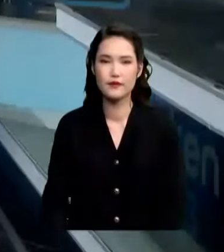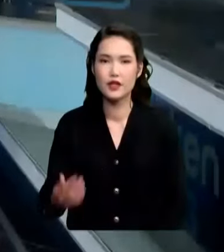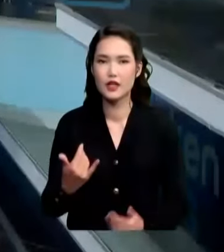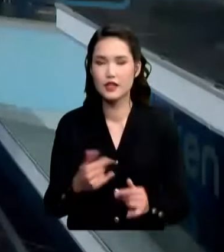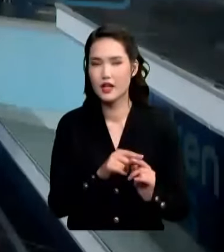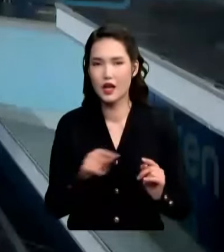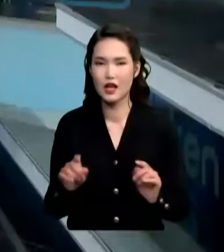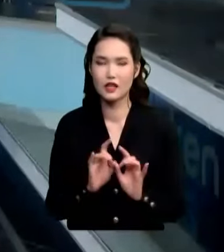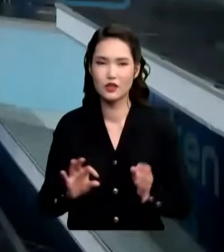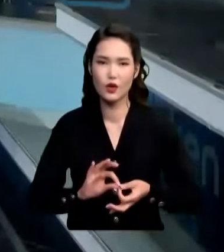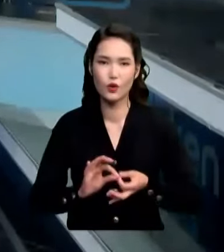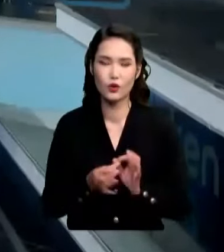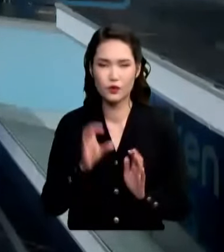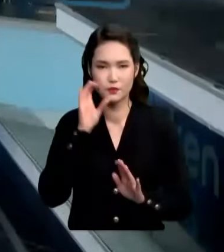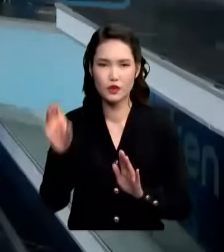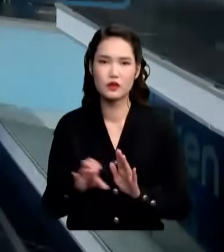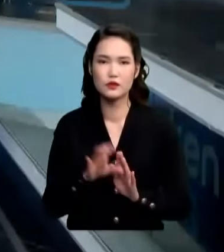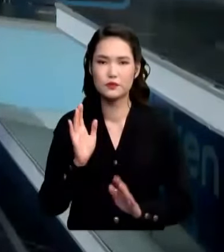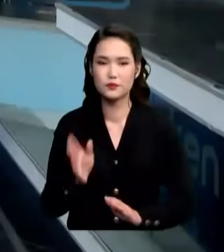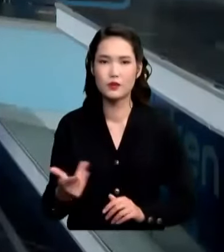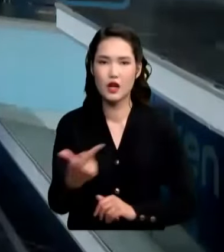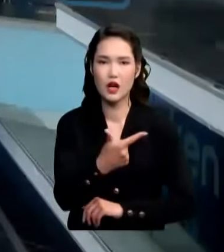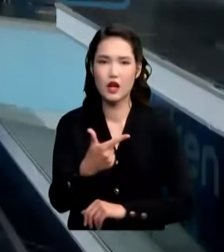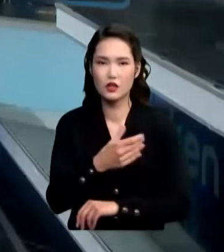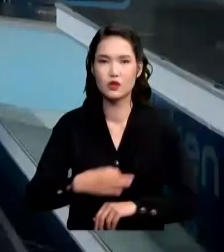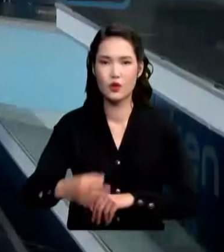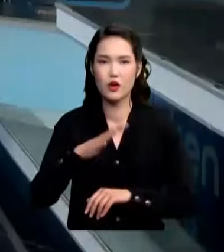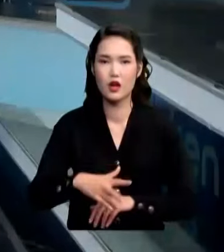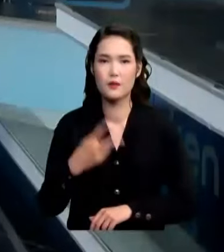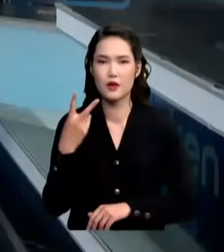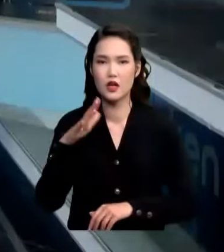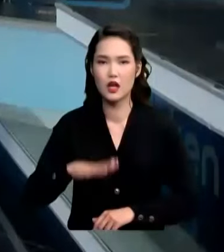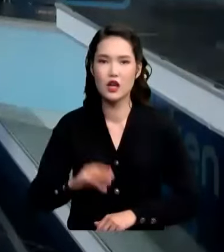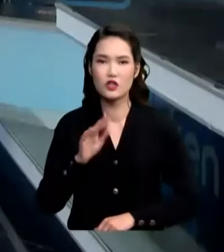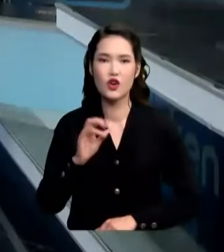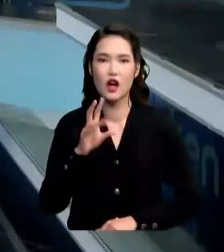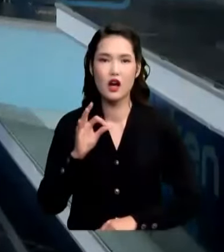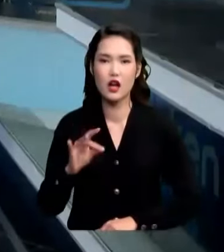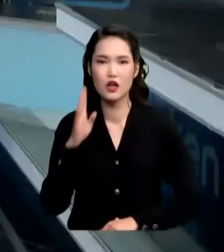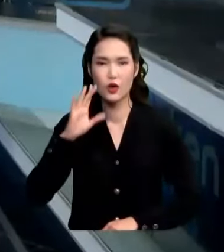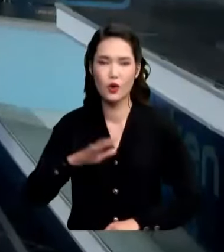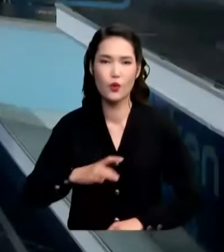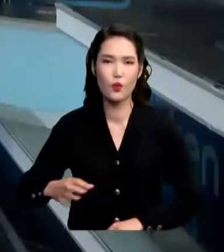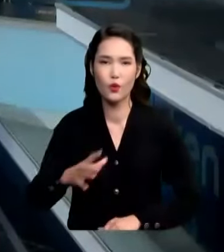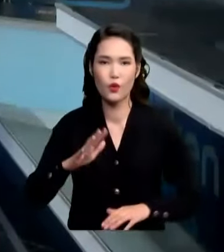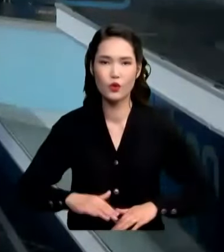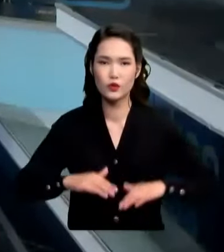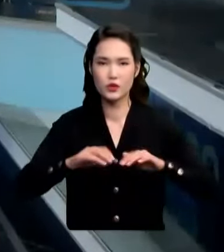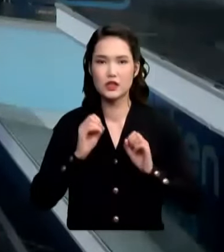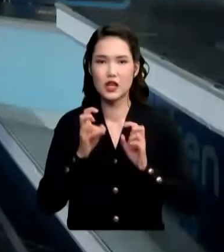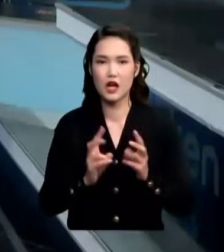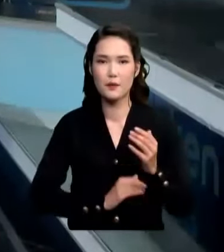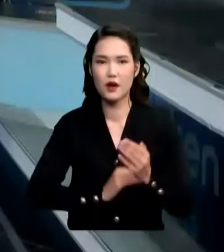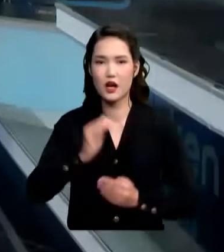Осы және өзгеде ақпараттар жөнінде енді толығырақ. Атырау облысындағы екі ауданда Жайық өзенінің деңгейі көтеріліп, қауіпті межеден